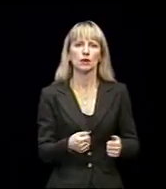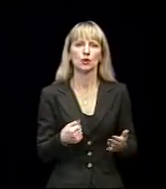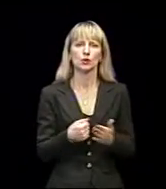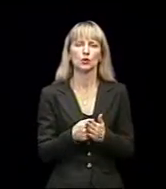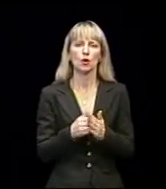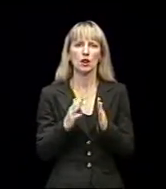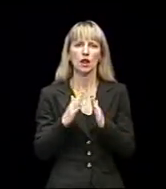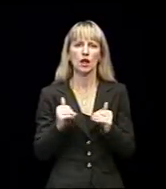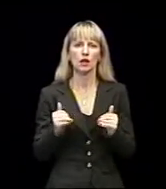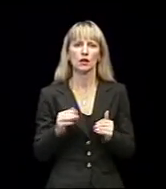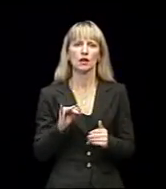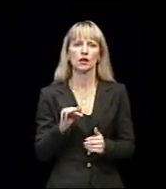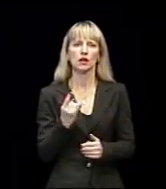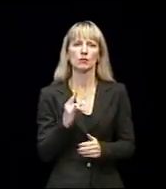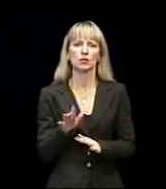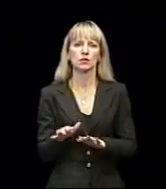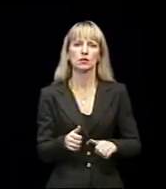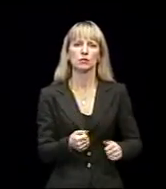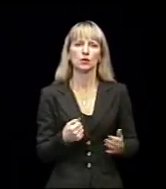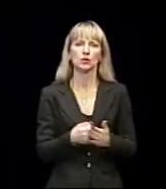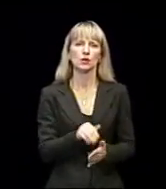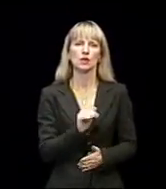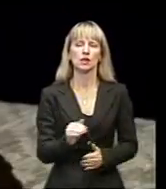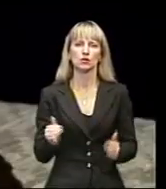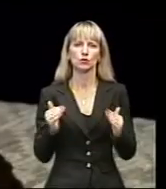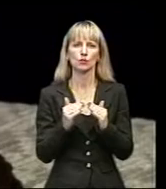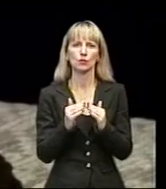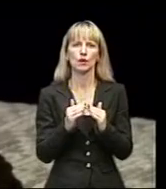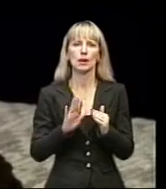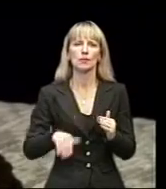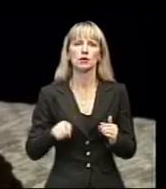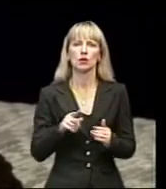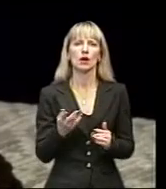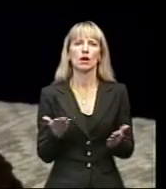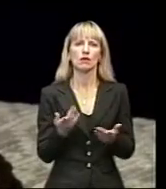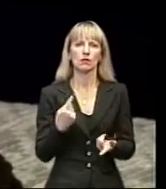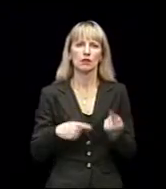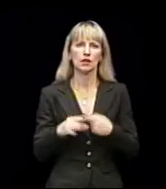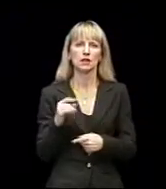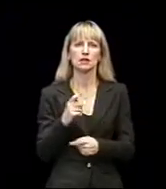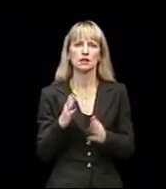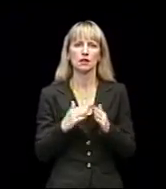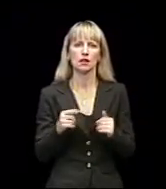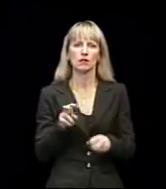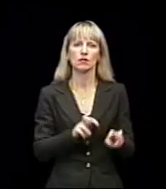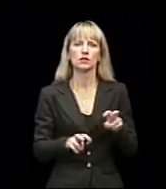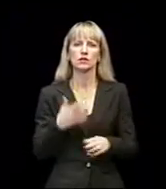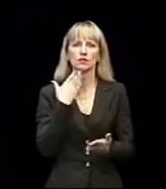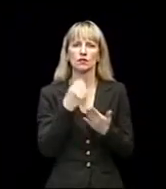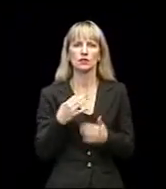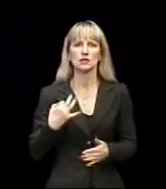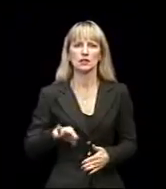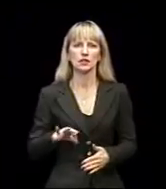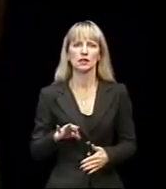таборів. Дитину забрали до дитячого будинку. Після того, як вона прийшла в табори, вона відшукала свого